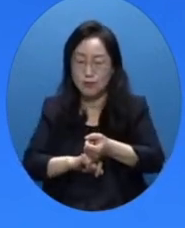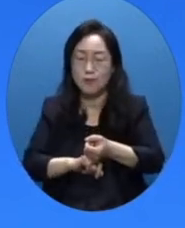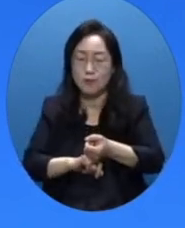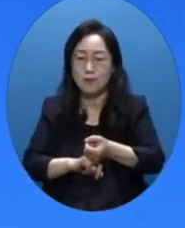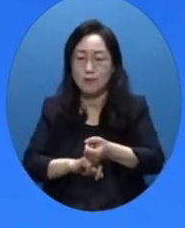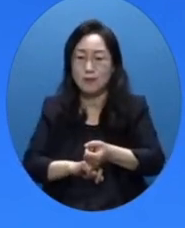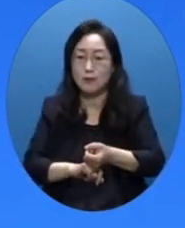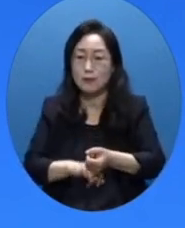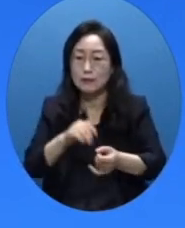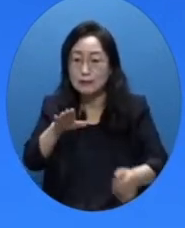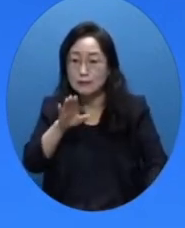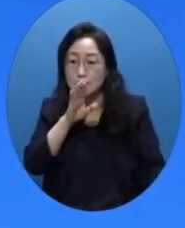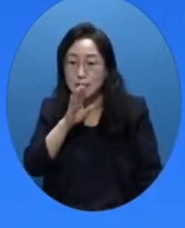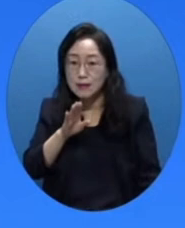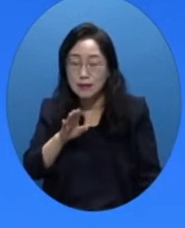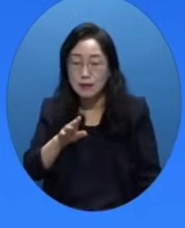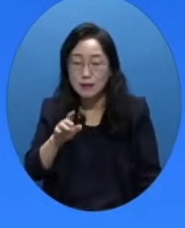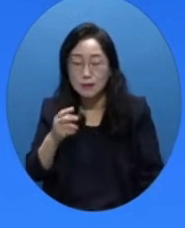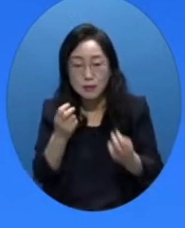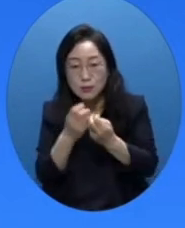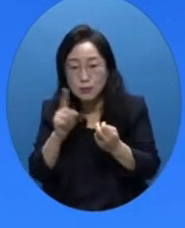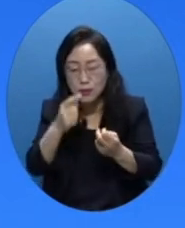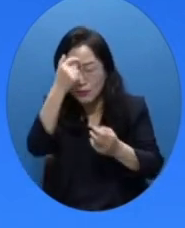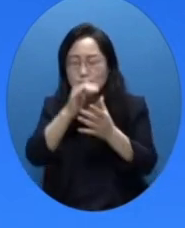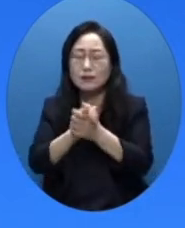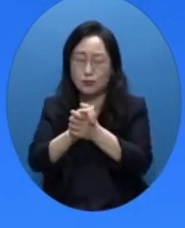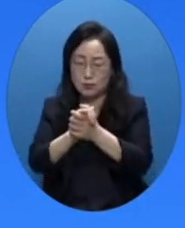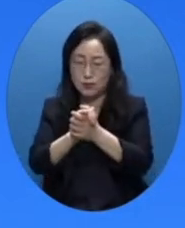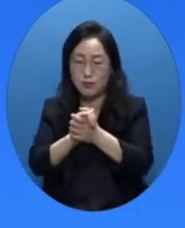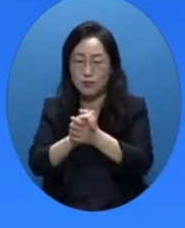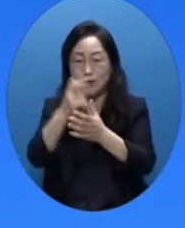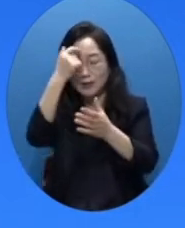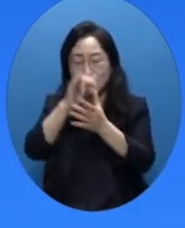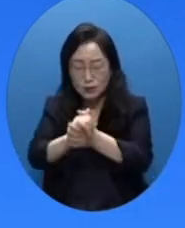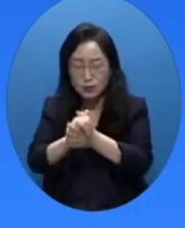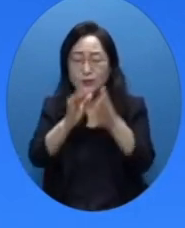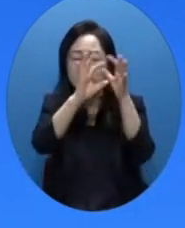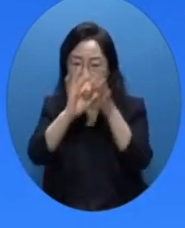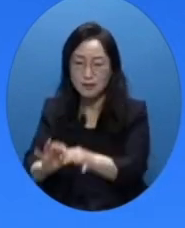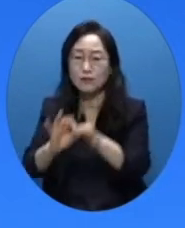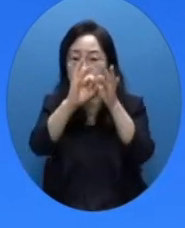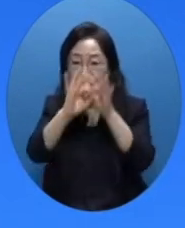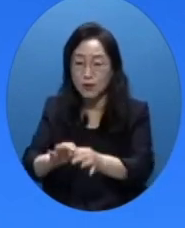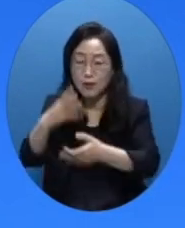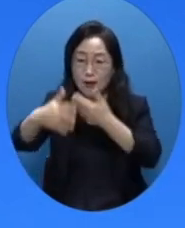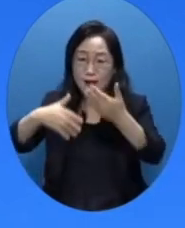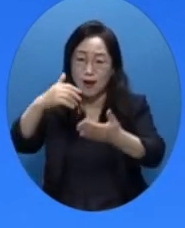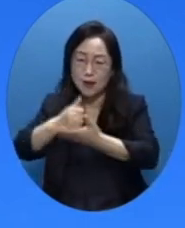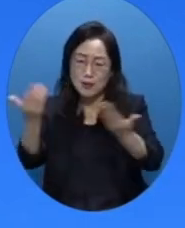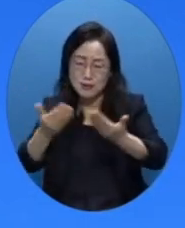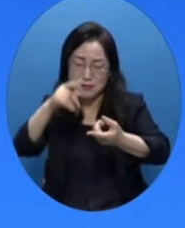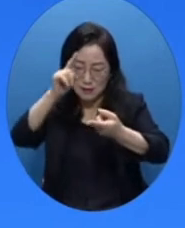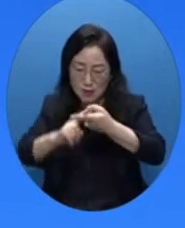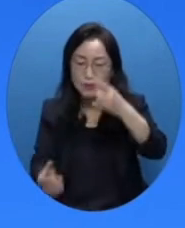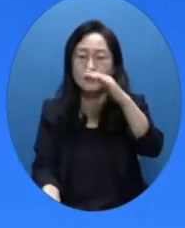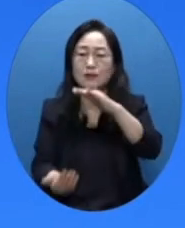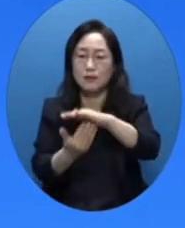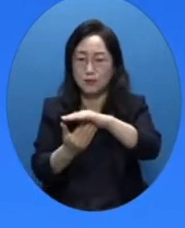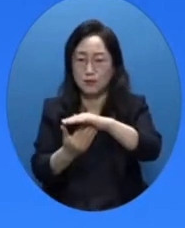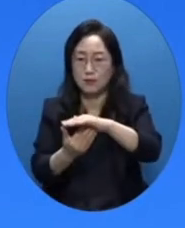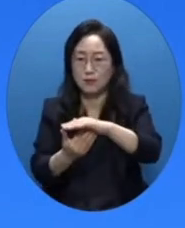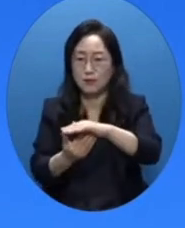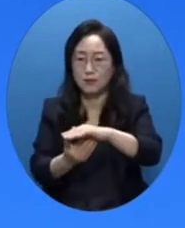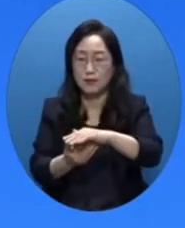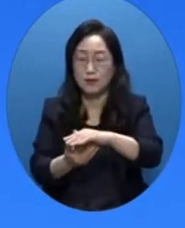그 일을 가능케 하는 것이 바로 기도인 것입니다. 기도하고 또 기도하고 또 기도하면 위대한 하나님의 역사가 나타나게 되는 것입니다.